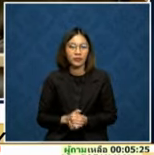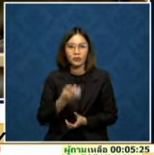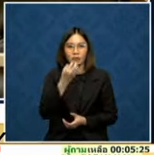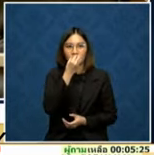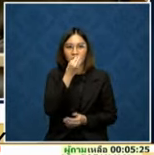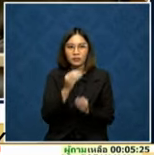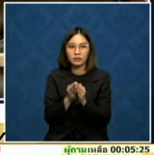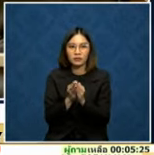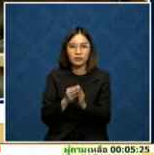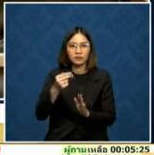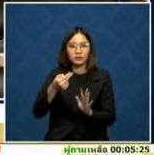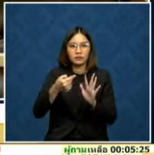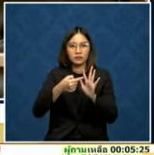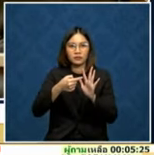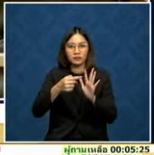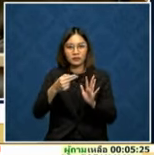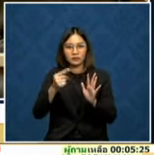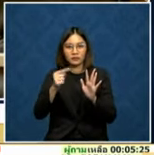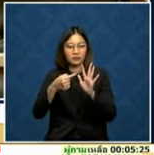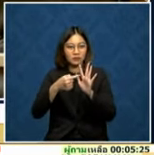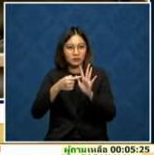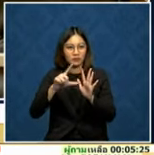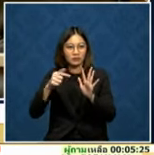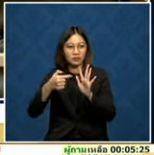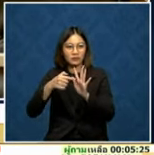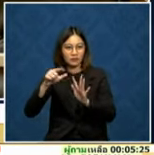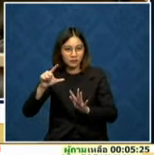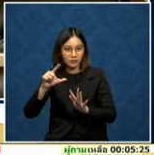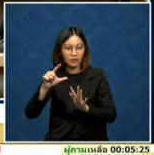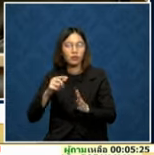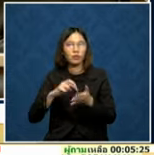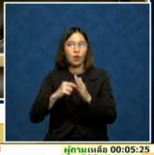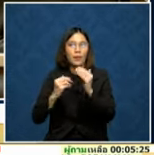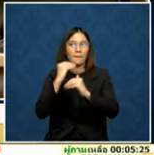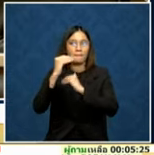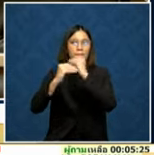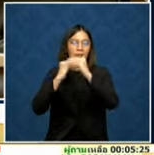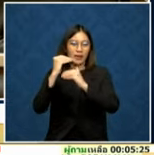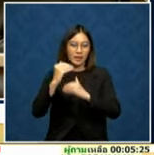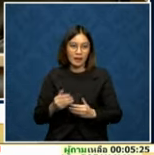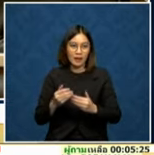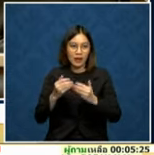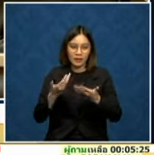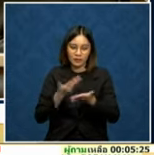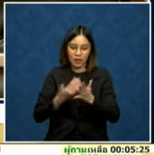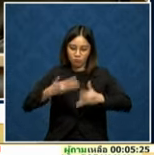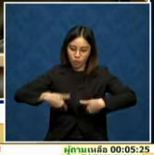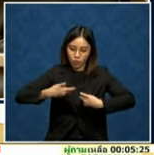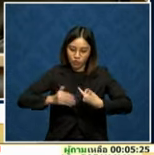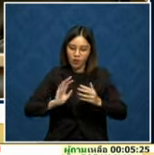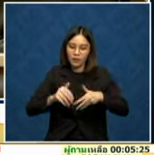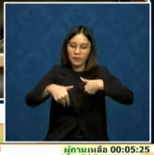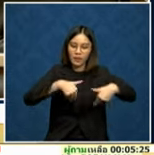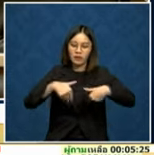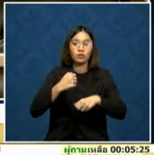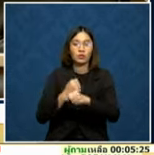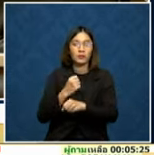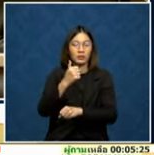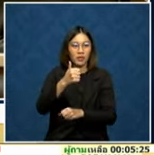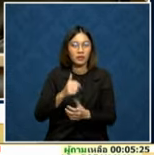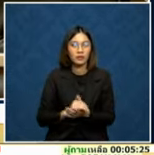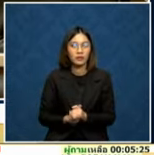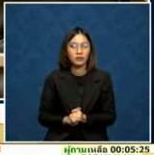เราก็เปนจุดหนึที่เราสามารถที่จะยกระดับโครงสรางรายได้ของพี่น้มอชาชนในจหวด 3 ชแดภาคใตขึนมาได้